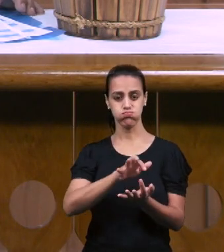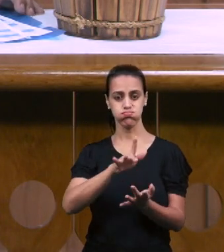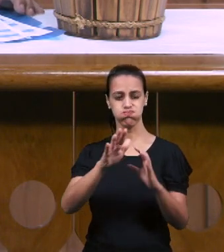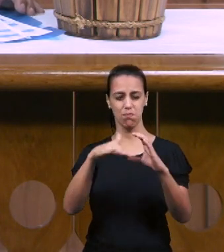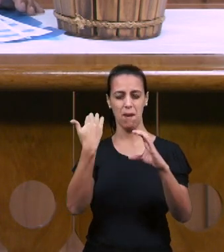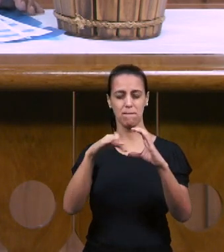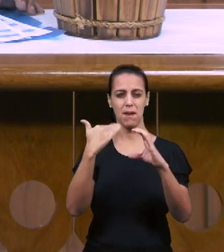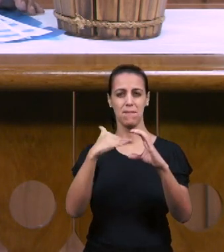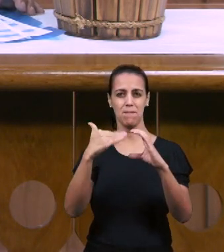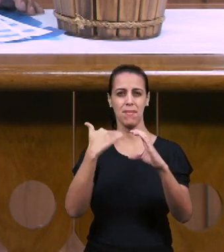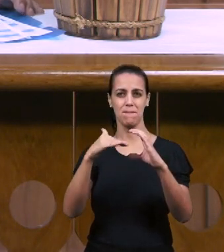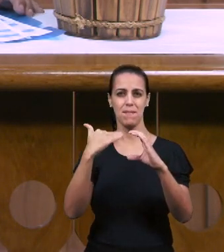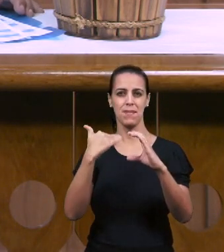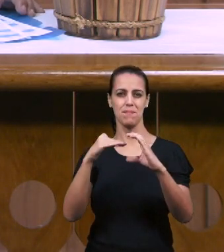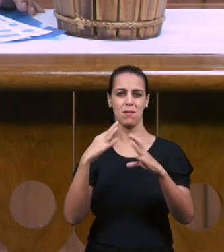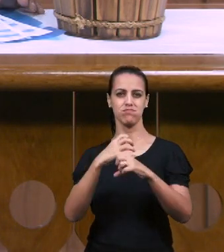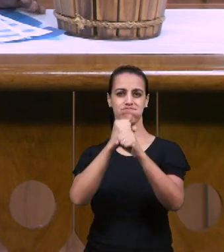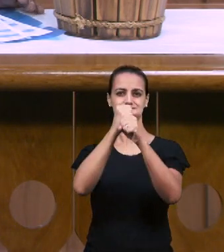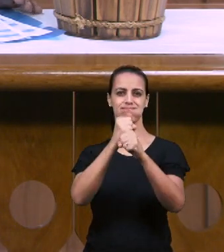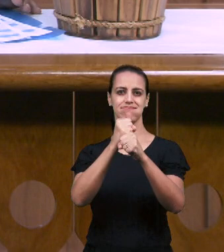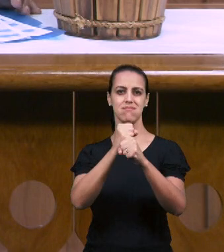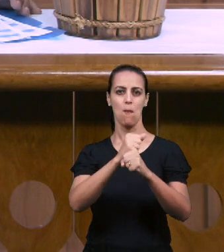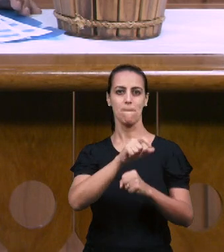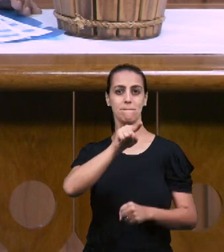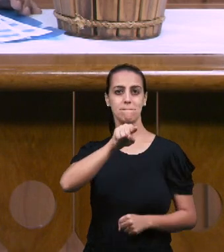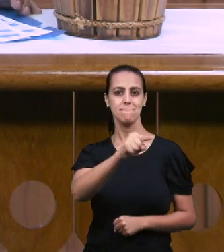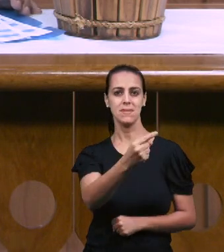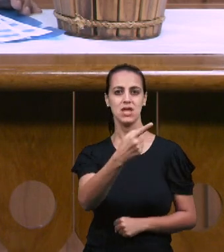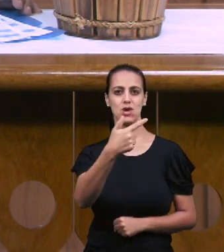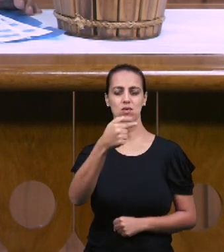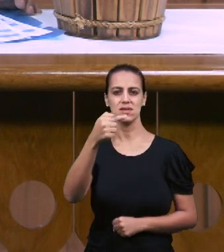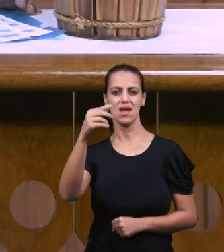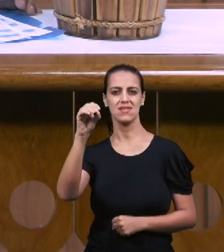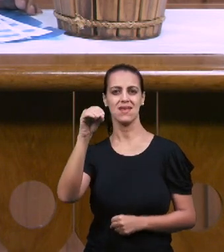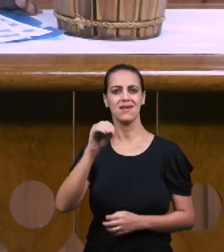1070 participations, mes frères, signifie